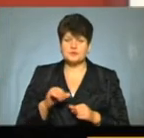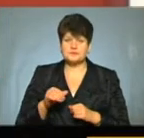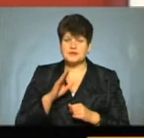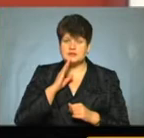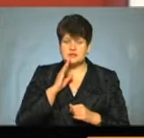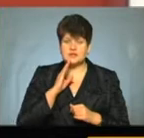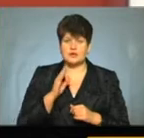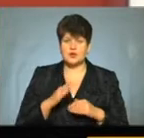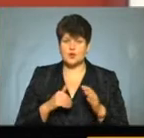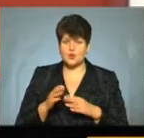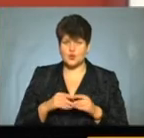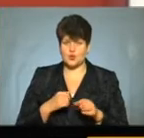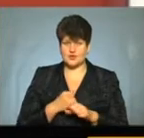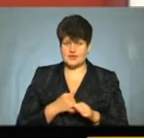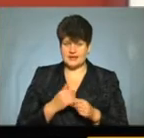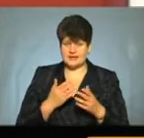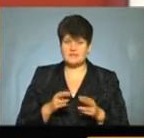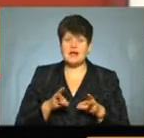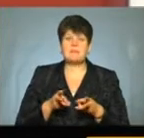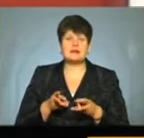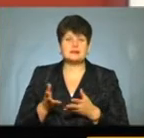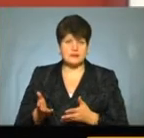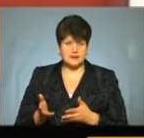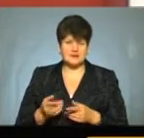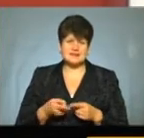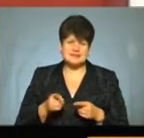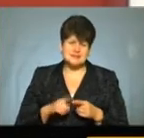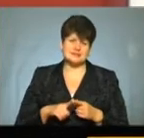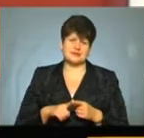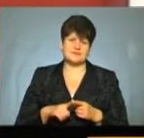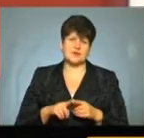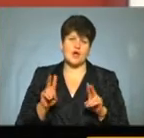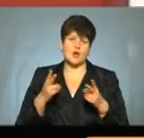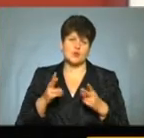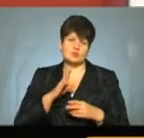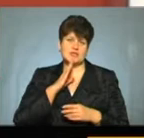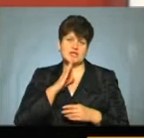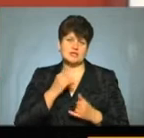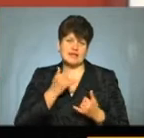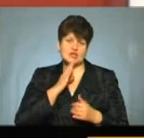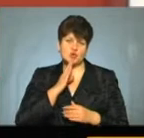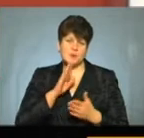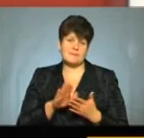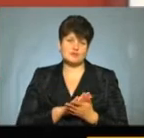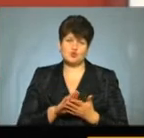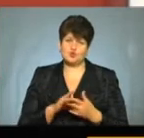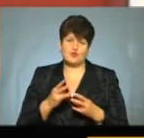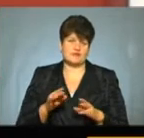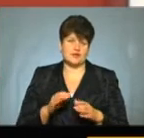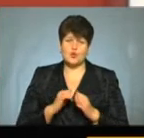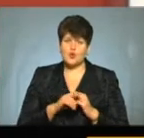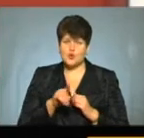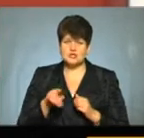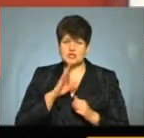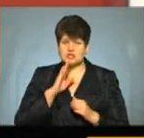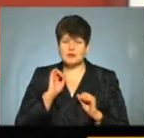рукоділлям. Також, як пекти. Це такий, я вам скажу, як клуб для жінок, який безкоштовний. Кожна жінка може